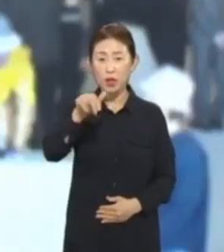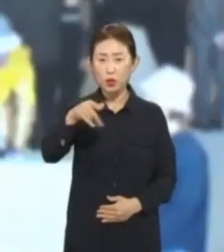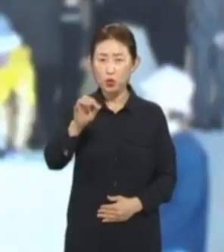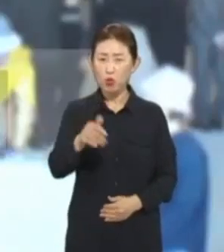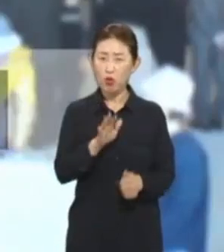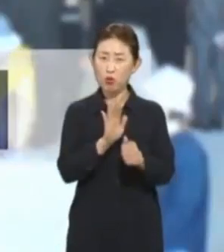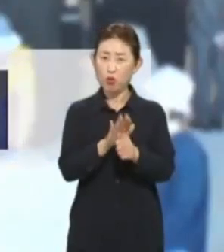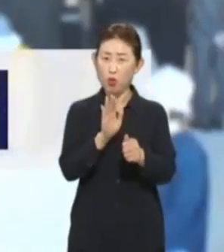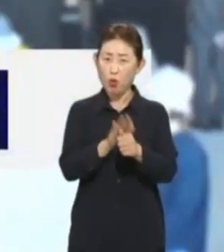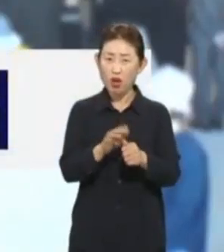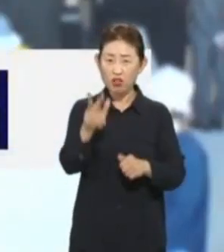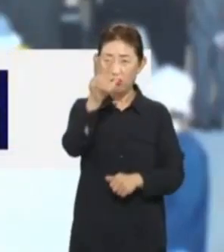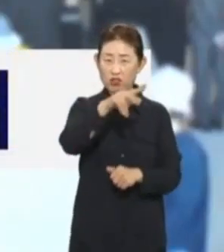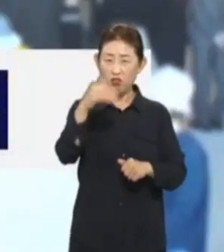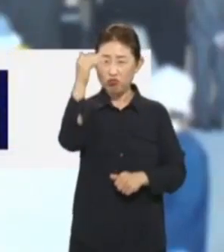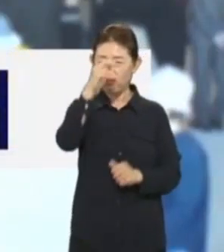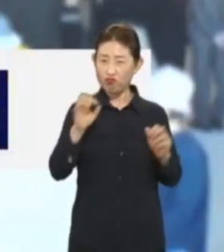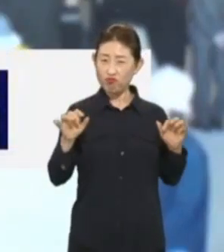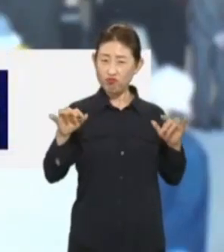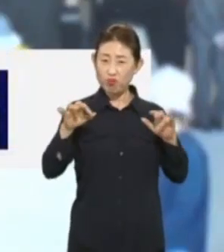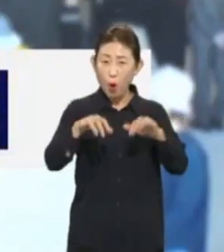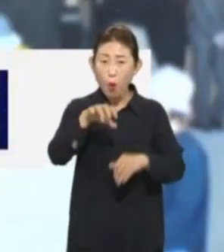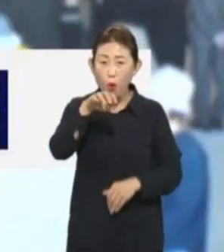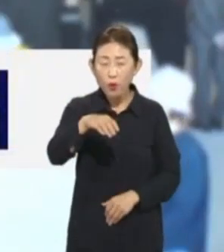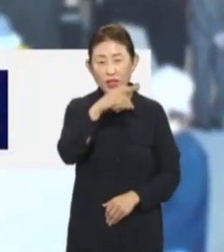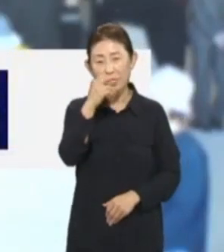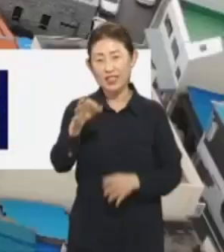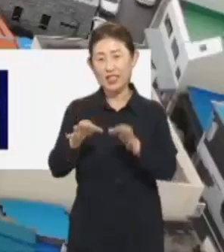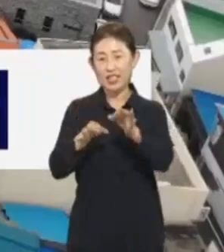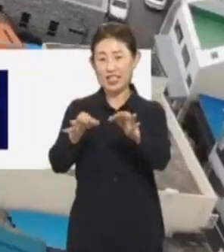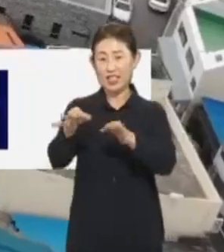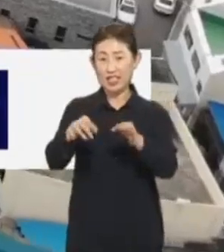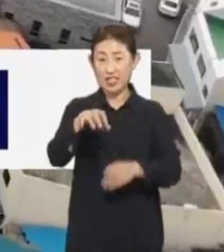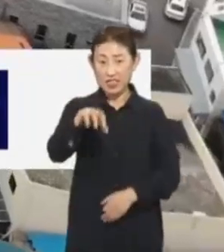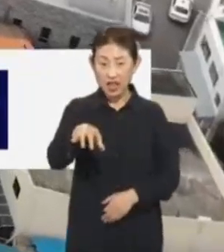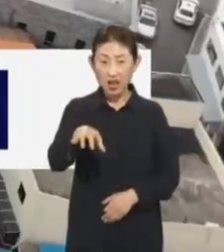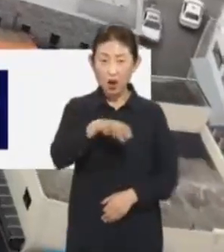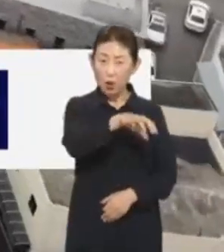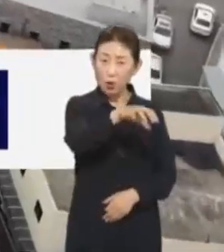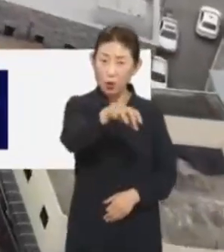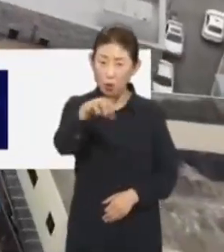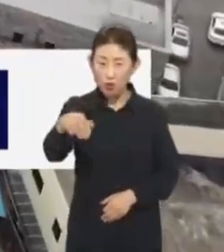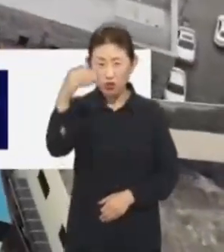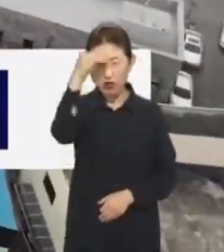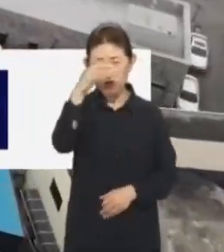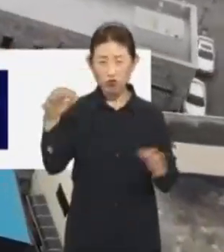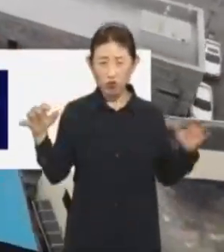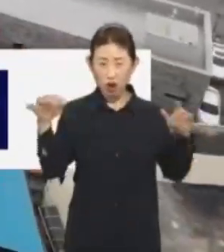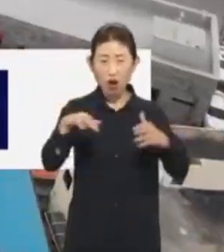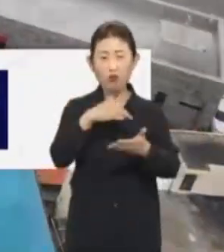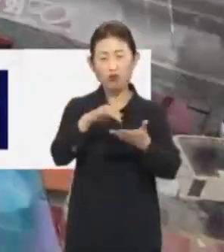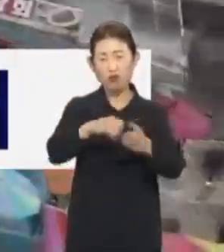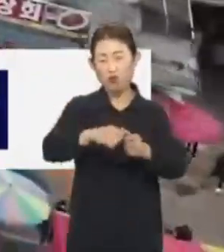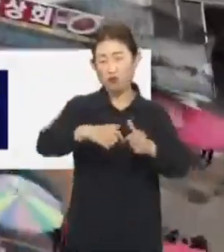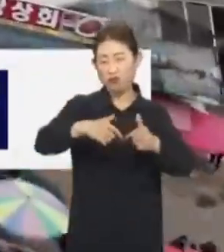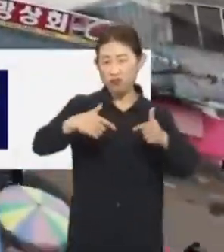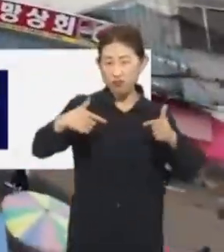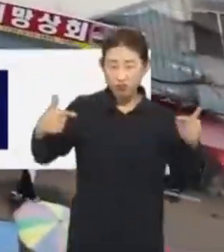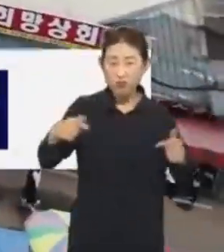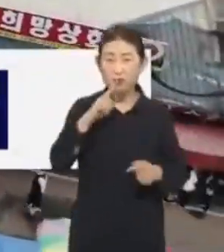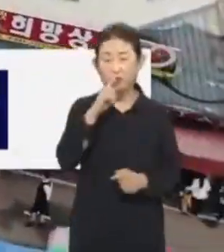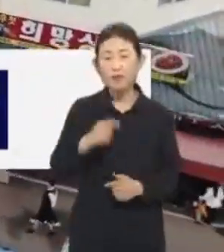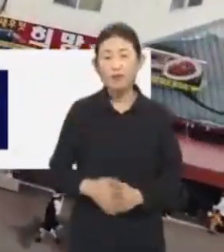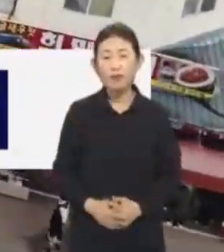이른바 백종원 효과로 전국에서 주목받는 핫플레이스가 된 예산시장이 예산군 전체 관광객